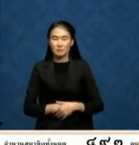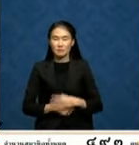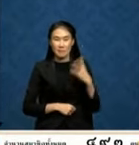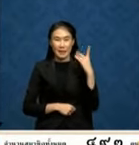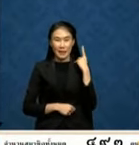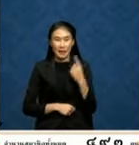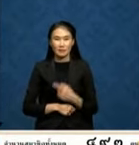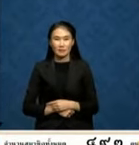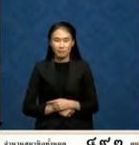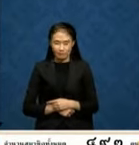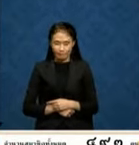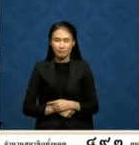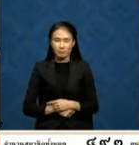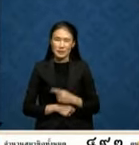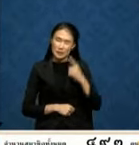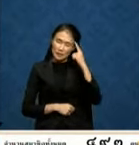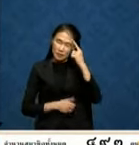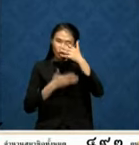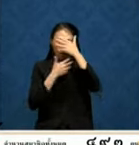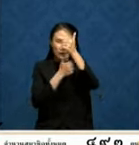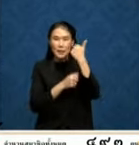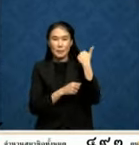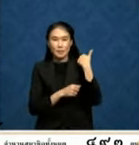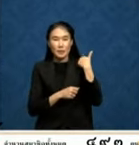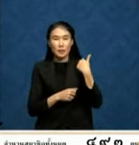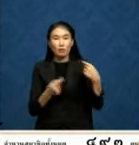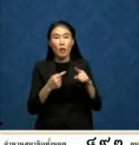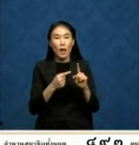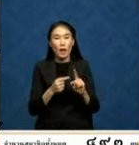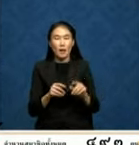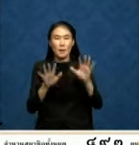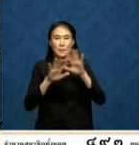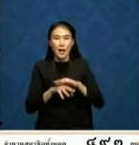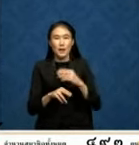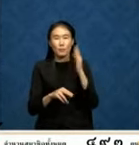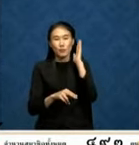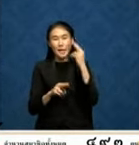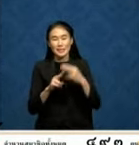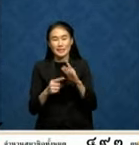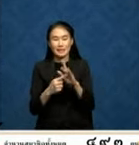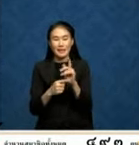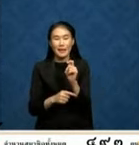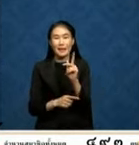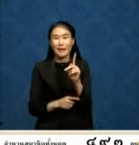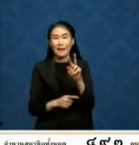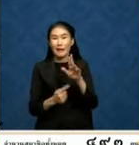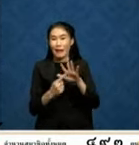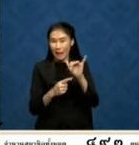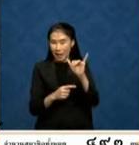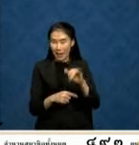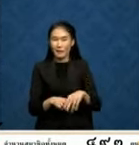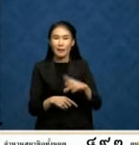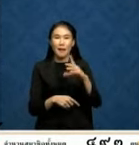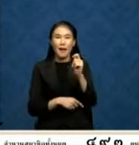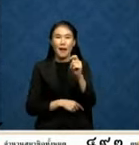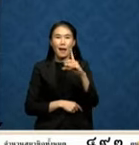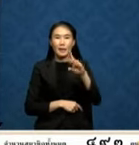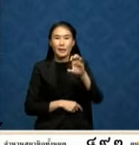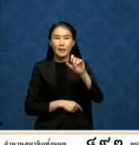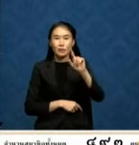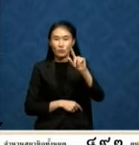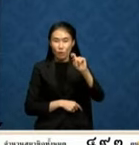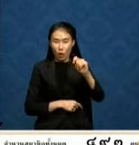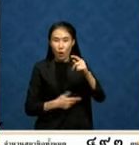ที่ได้รับความสนใจนะครับจากท่านเอกราชนะครับจากท่านอดิศรนะครับจากท่านบรพบนะ